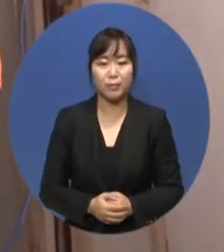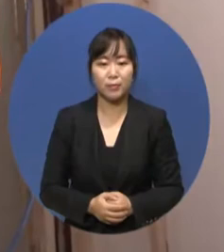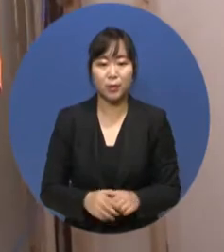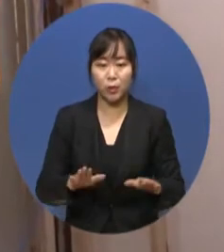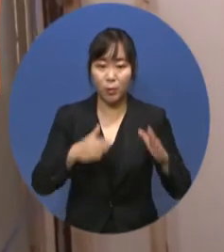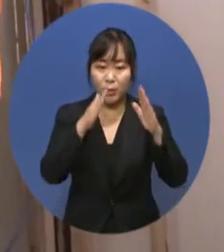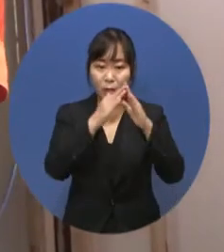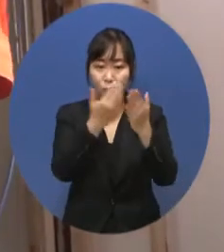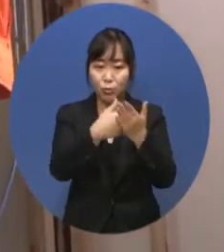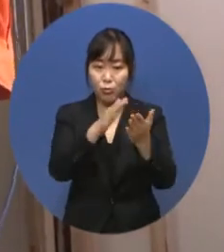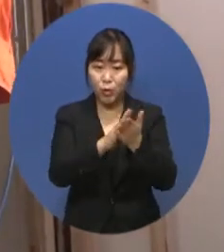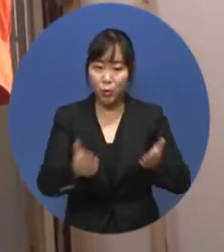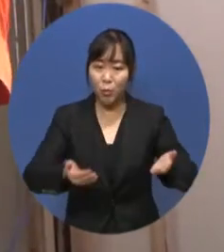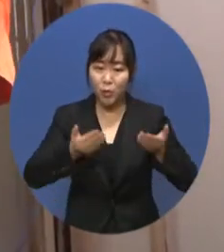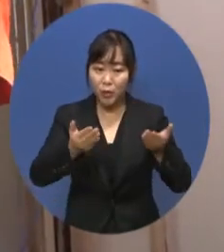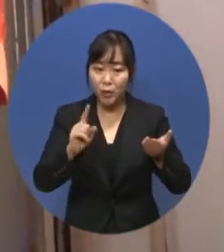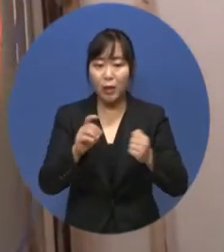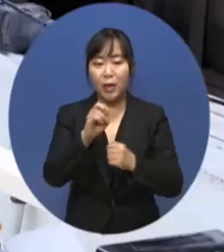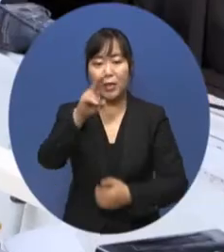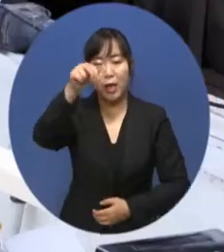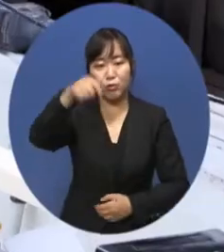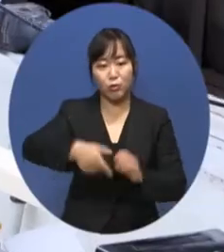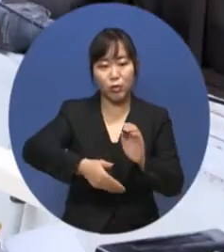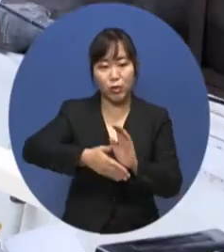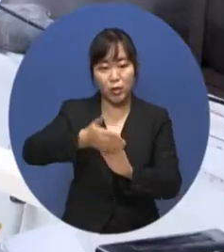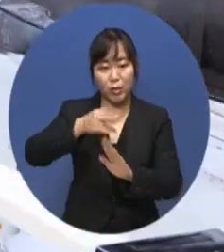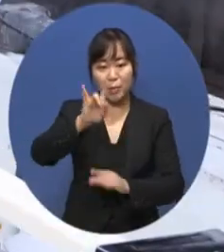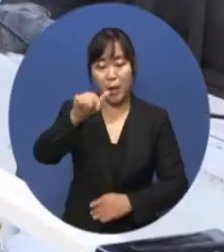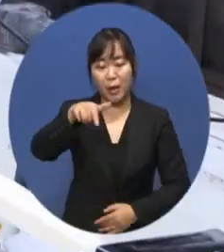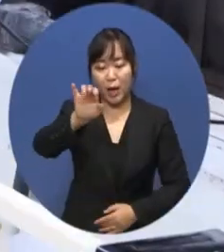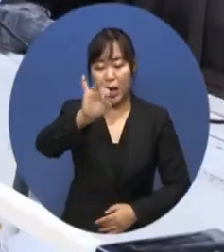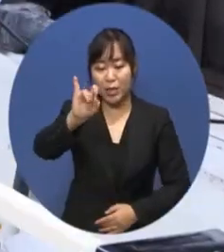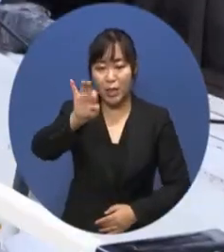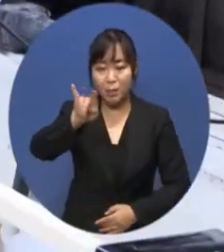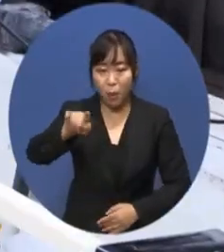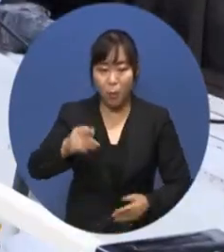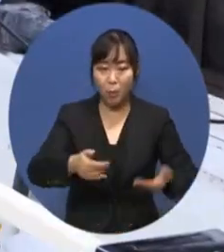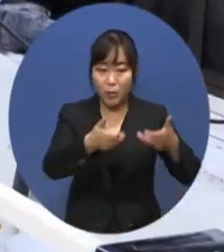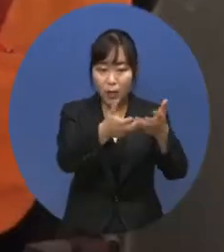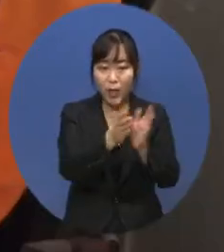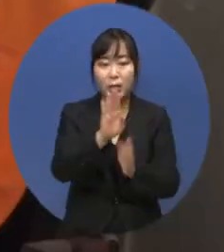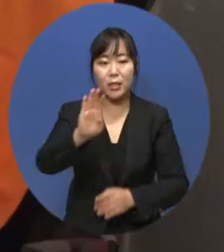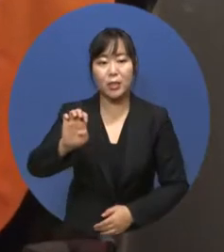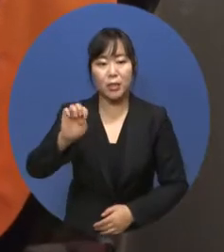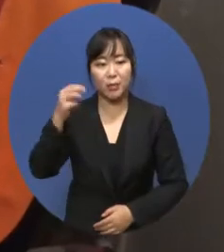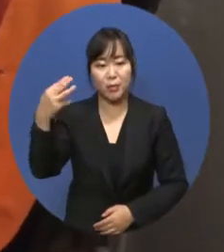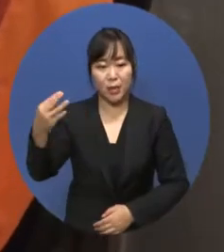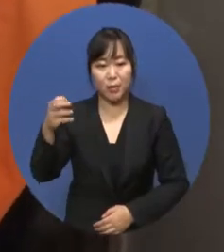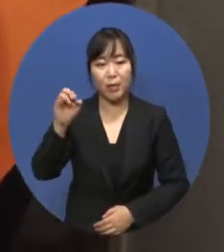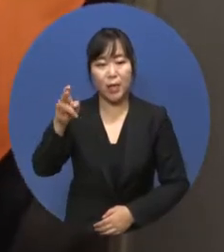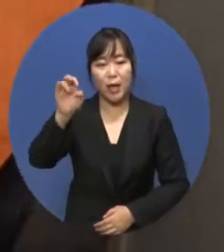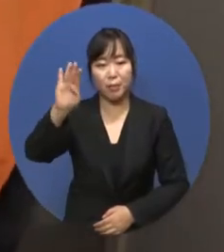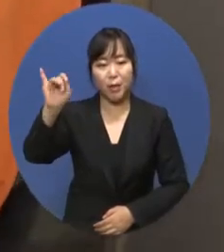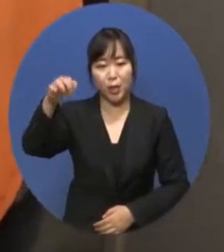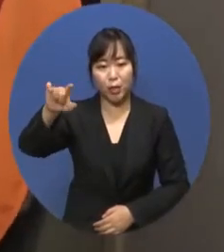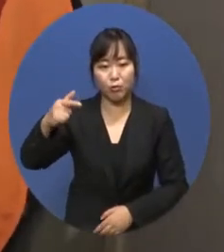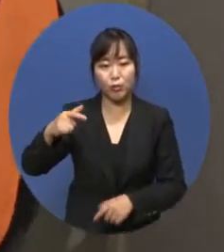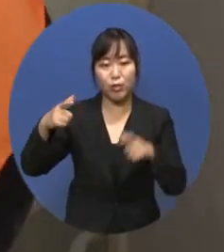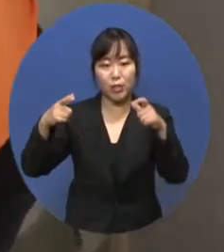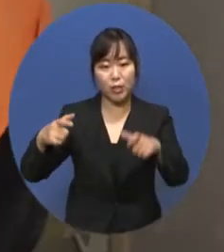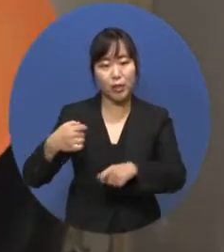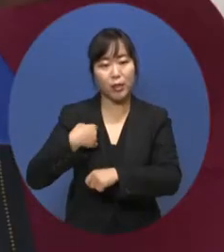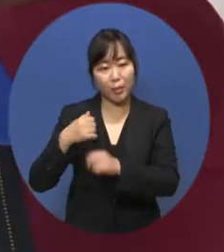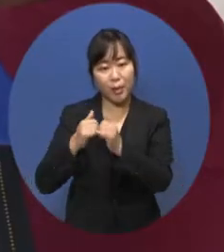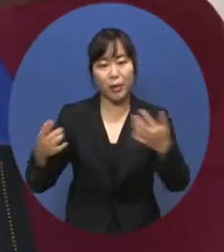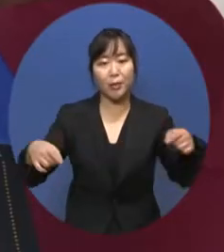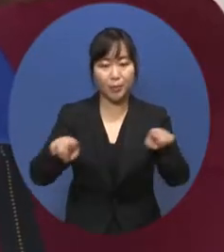이번 집수리 봉사활동은 양주시의 맥가이버 봉사단과 4.3 예비군 지역대 장병들이 함께 힘을 모았습니다.